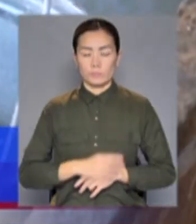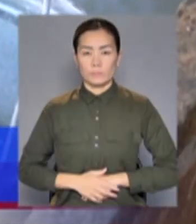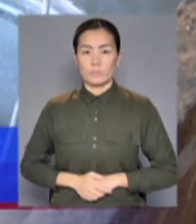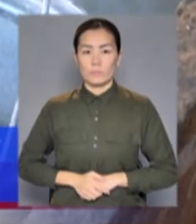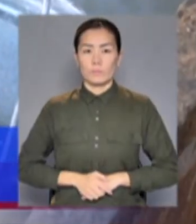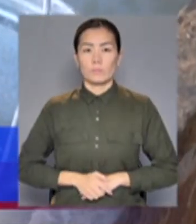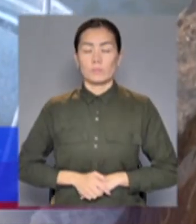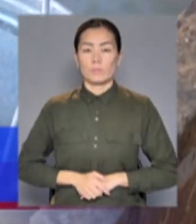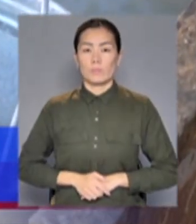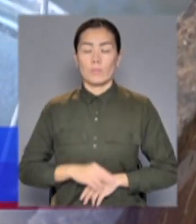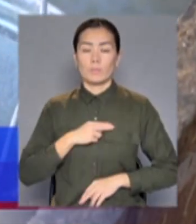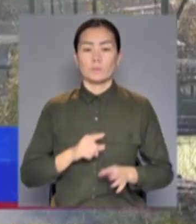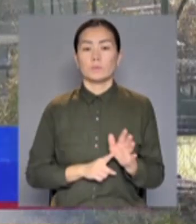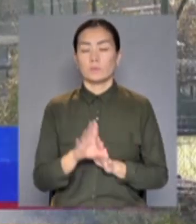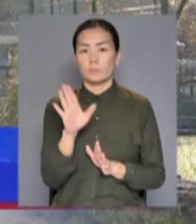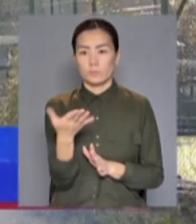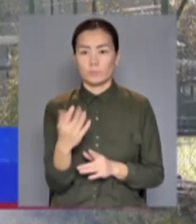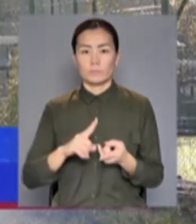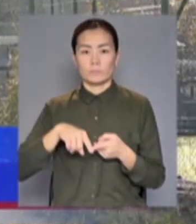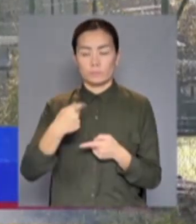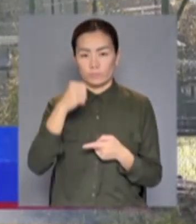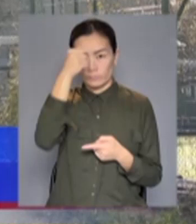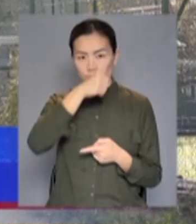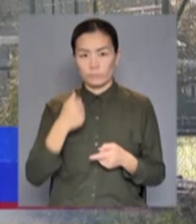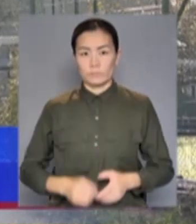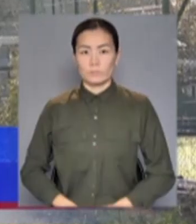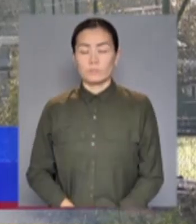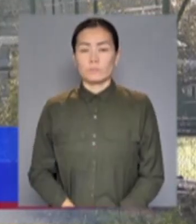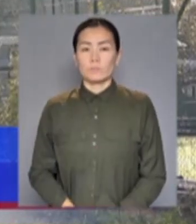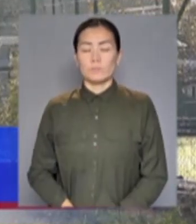ремонте А эти работы начнутся уже в следующем